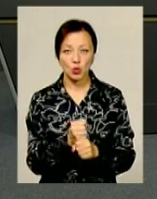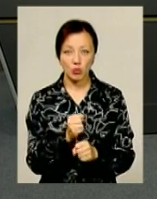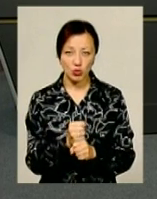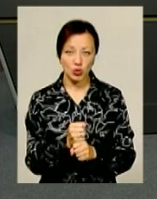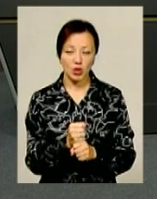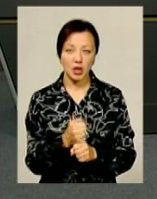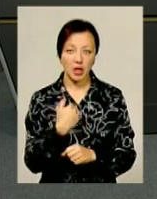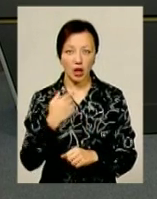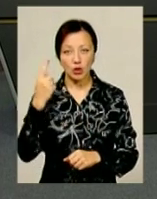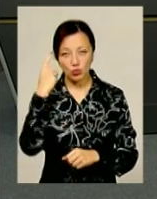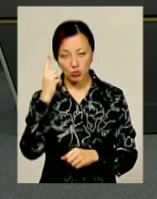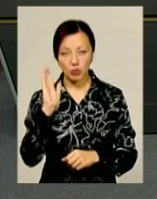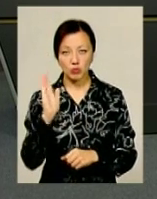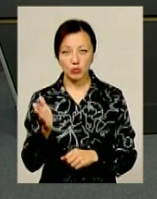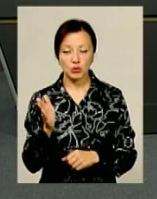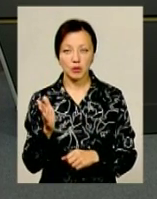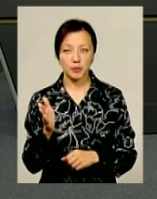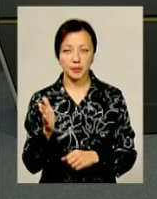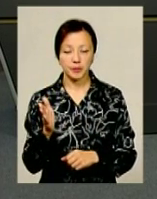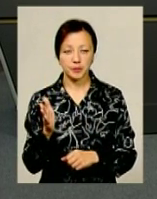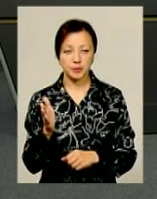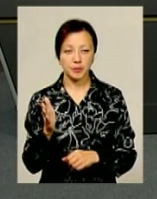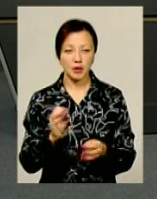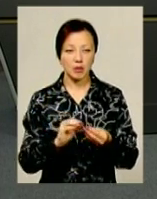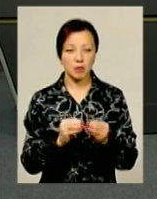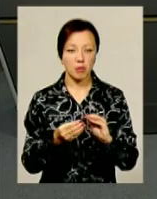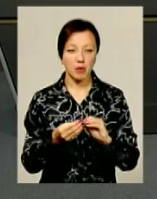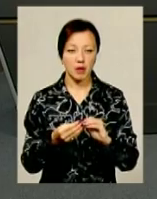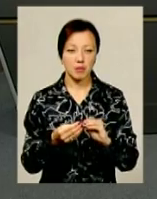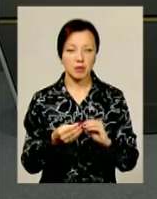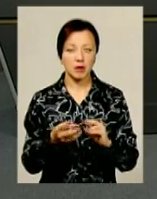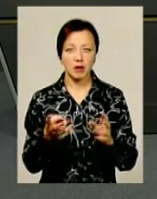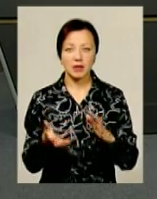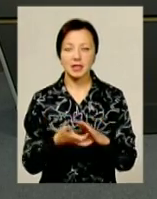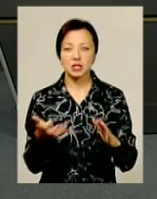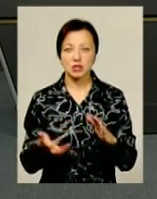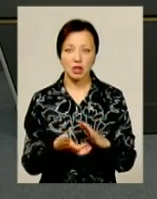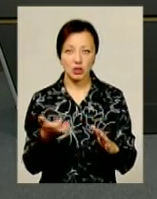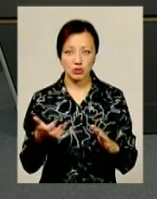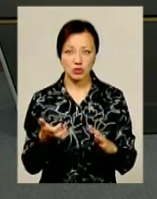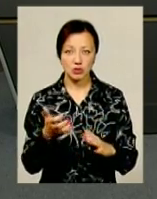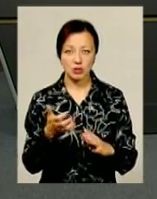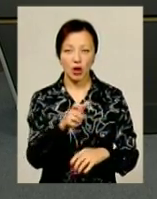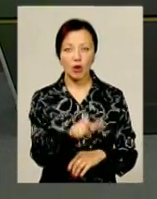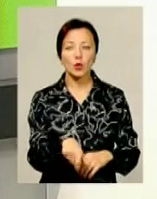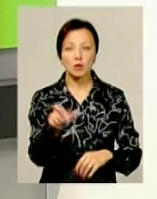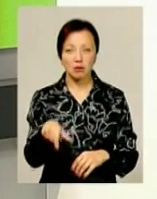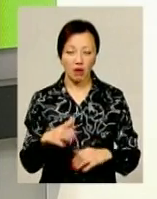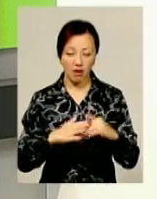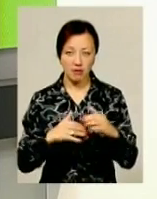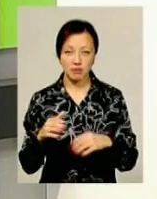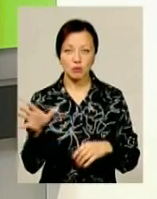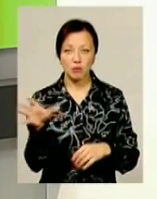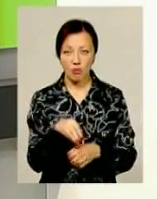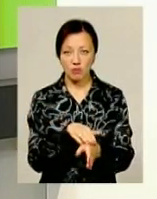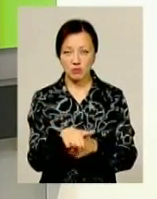то я думаю, що буде все-таки проблема, буде нестача кадрів для того, щоб в повній